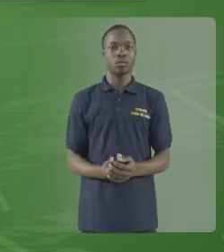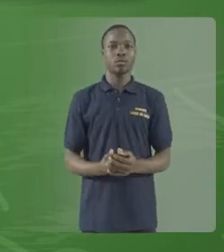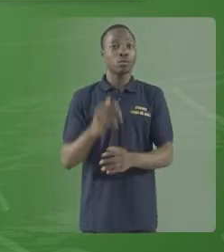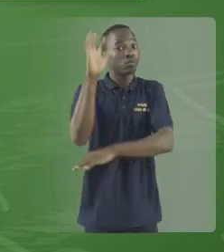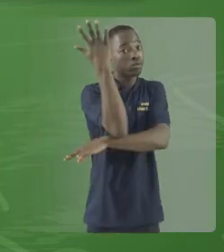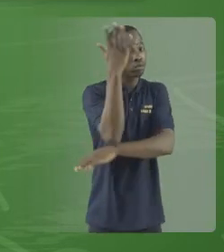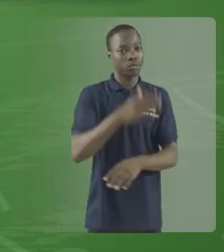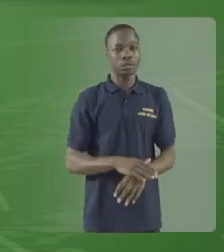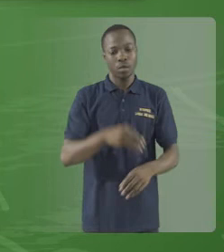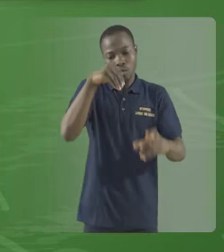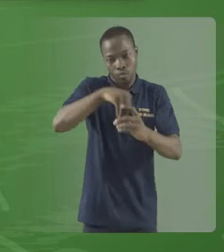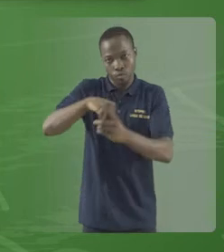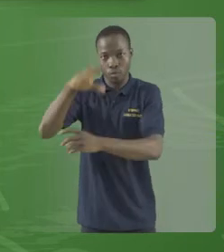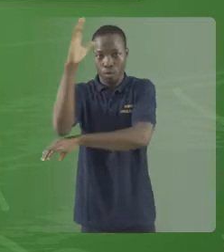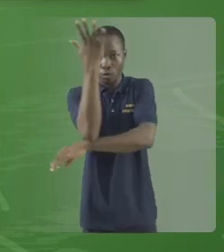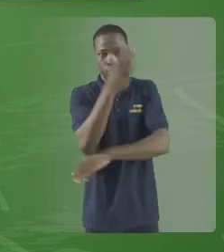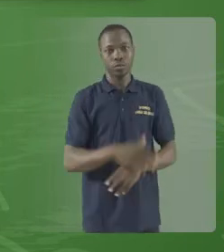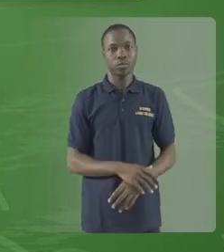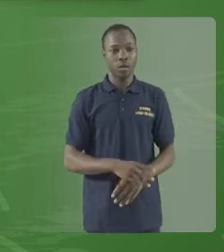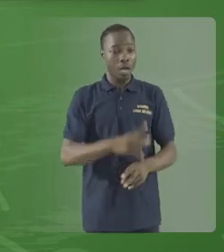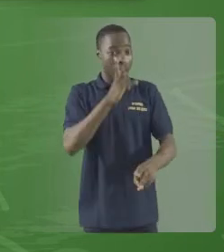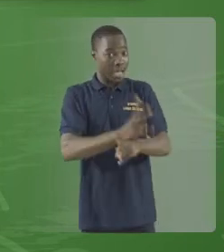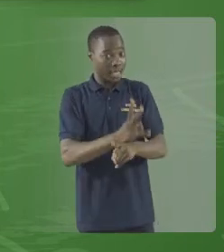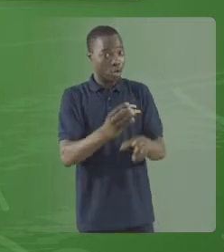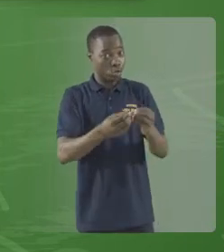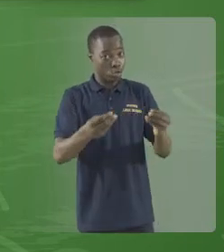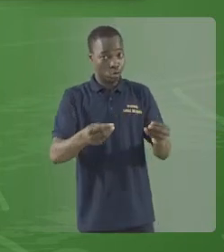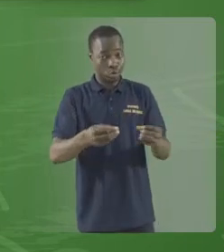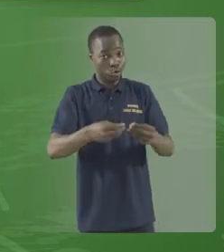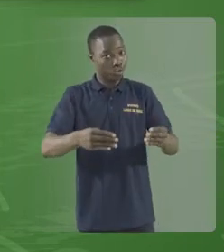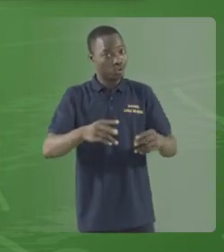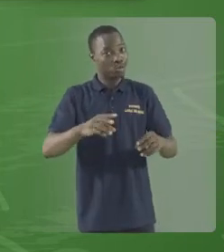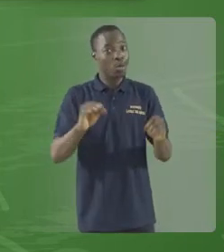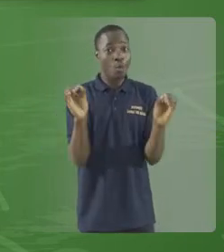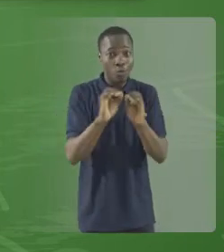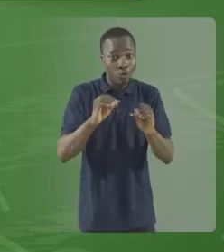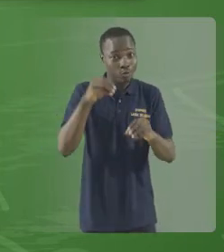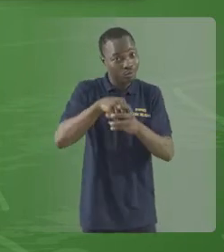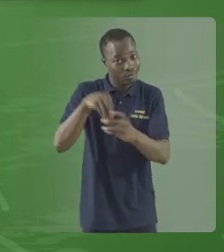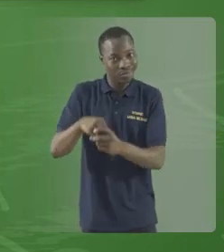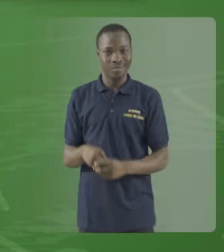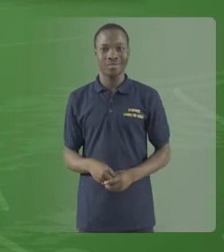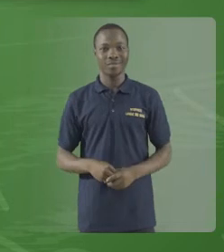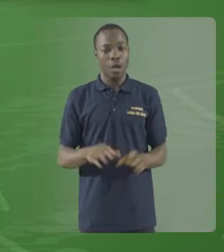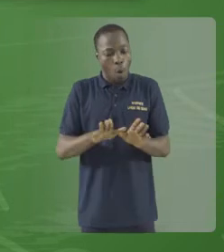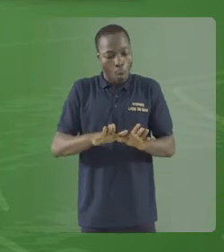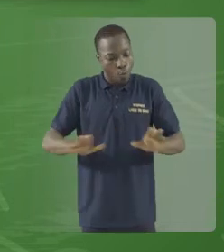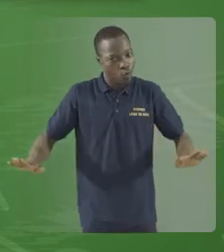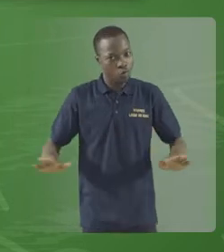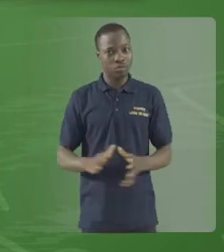reboisement, jachère, apport d'engrais, terrassement, abandon